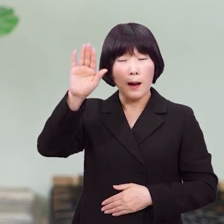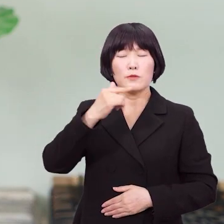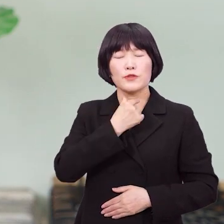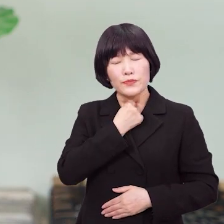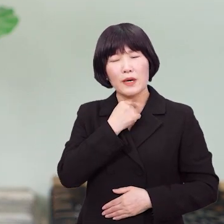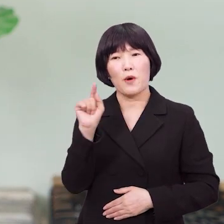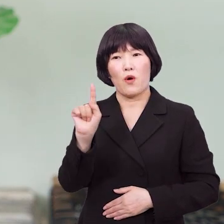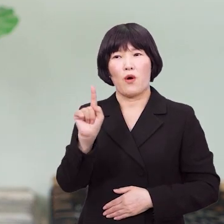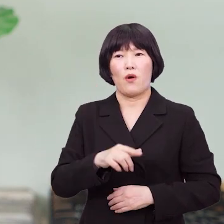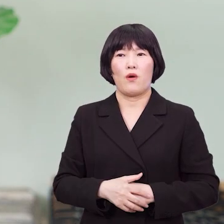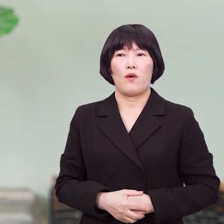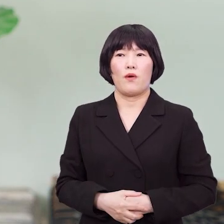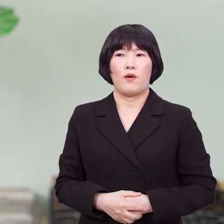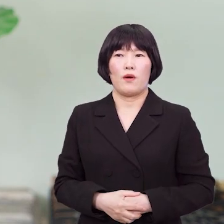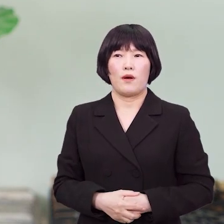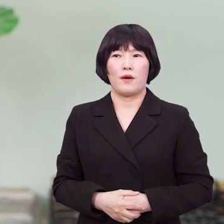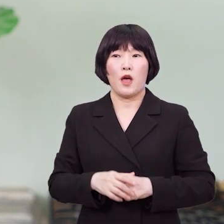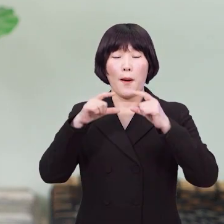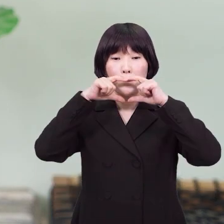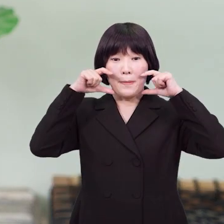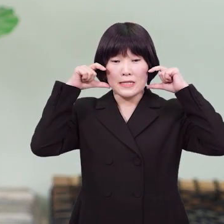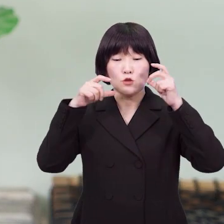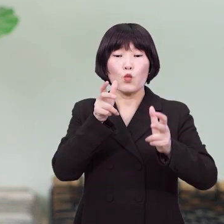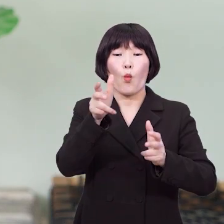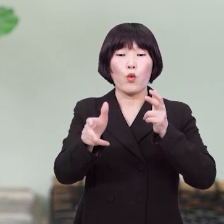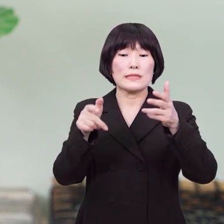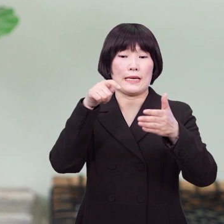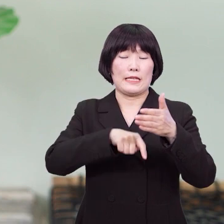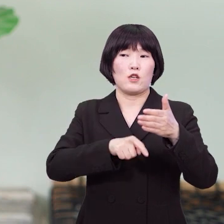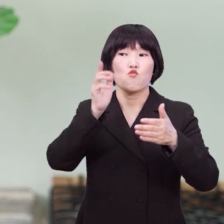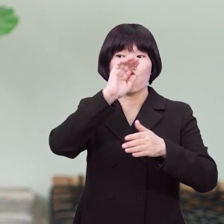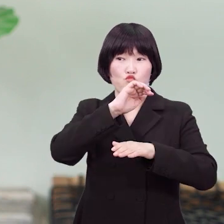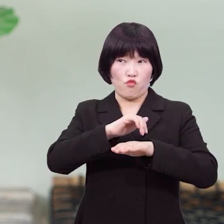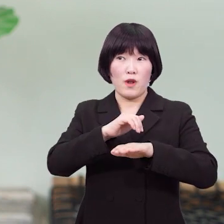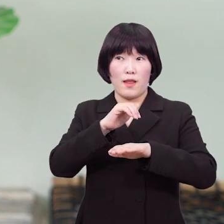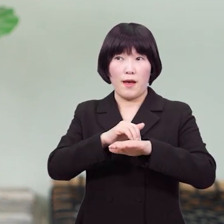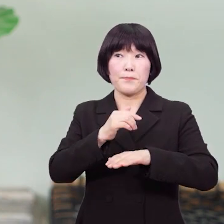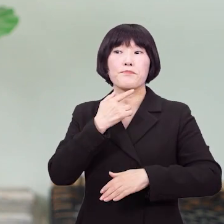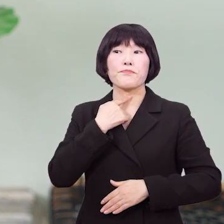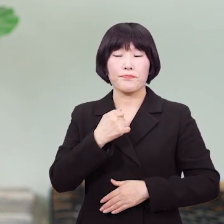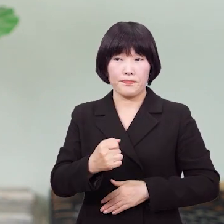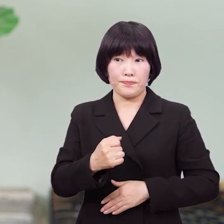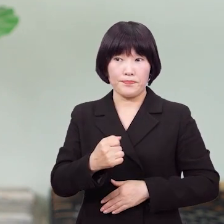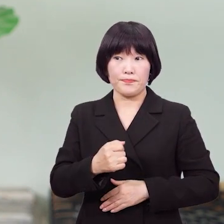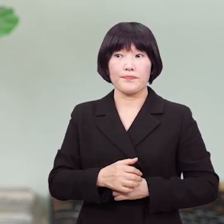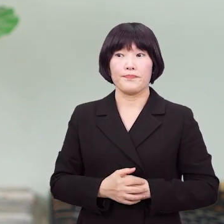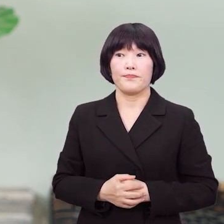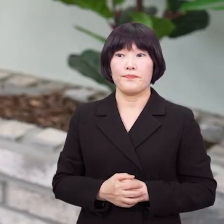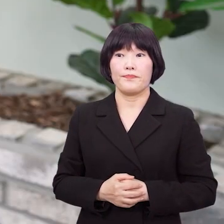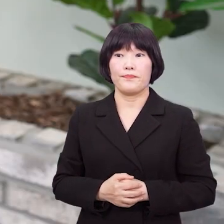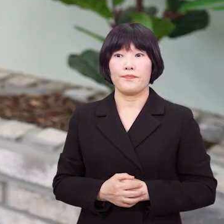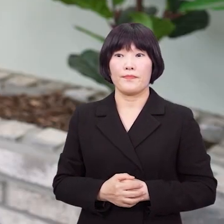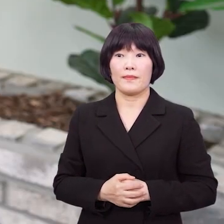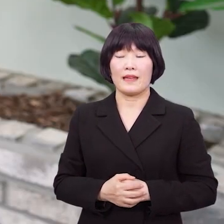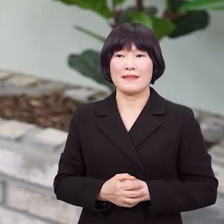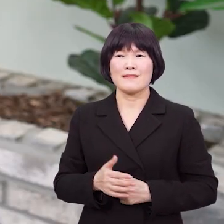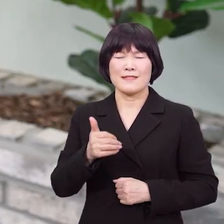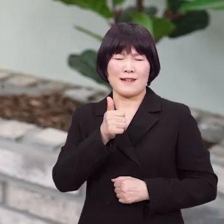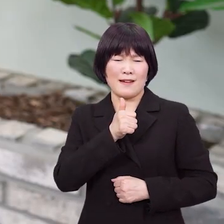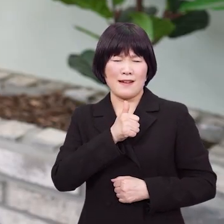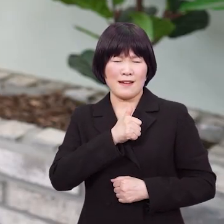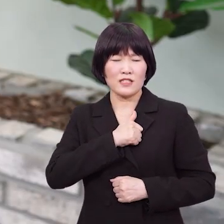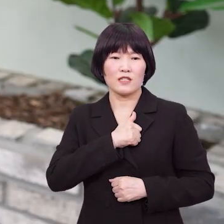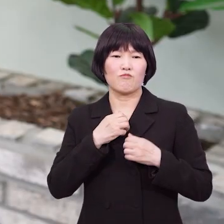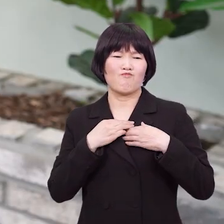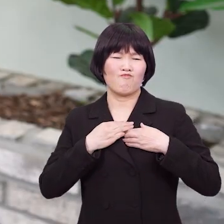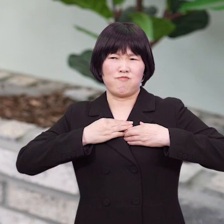앞으로 더 해보고 싶은 게 있나요? 마스크 공장에서 훈련을 하면서 많은 자신감이